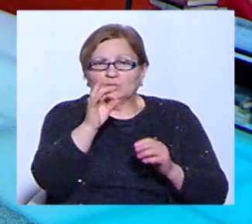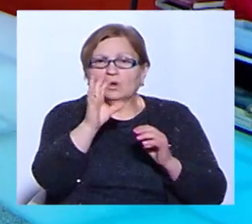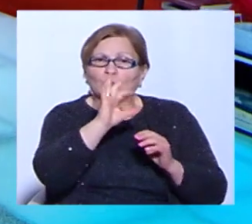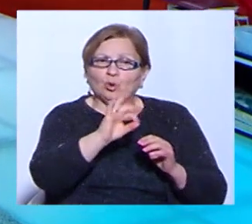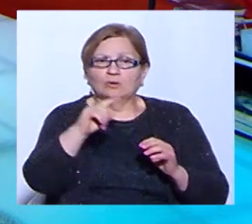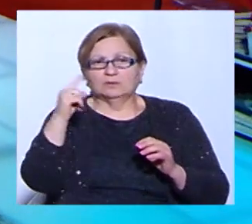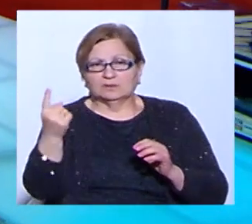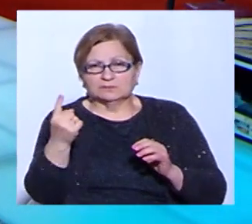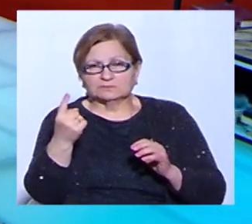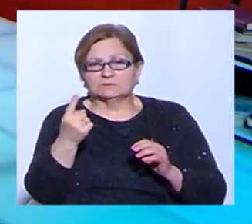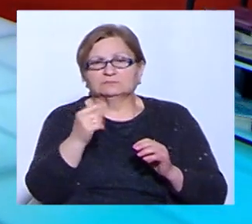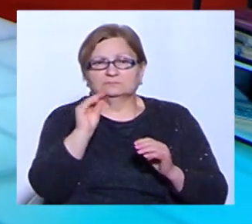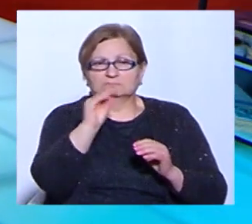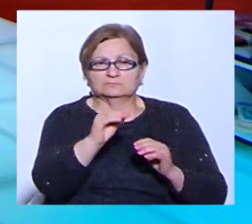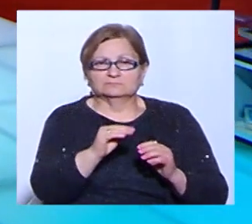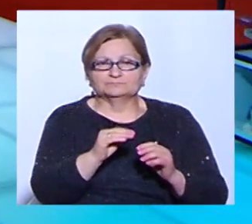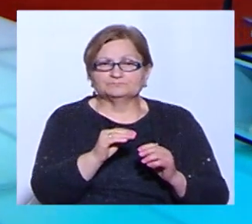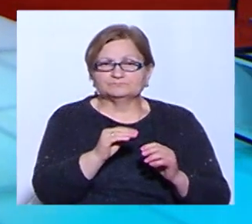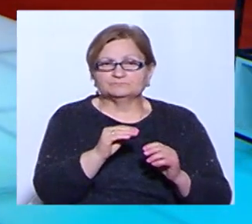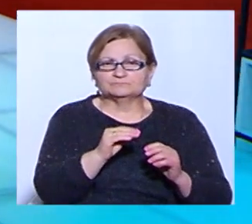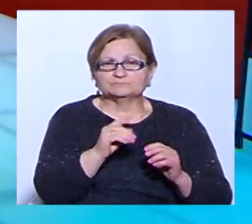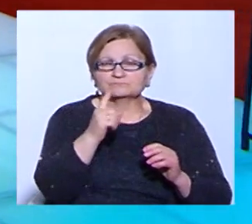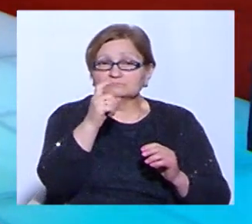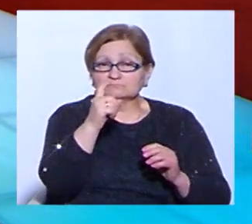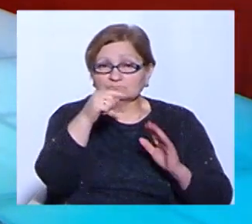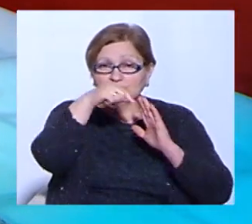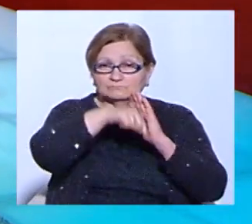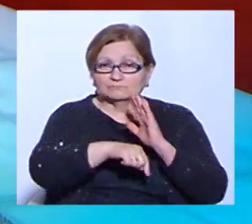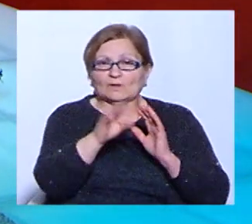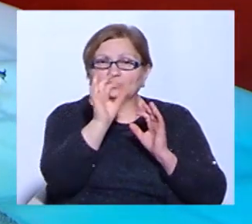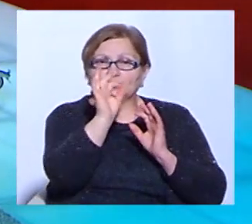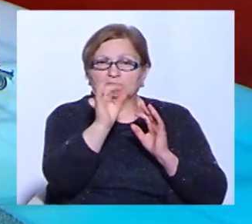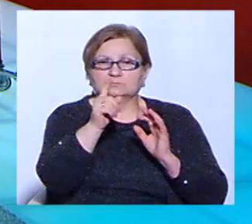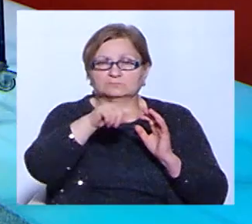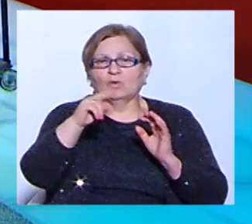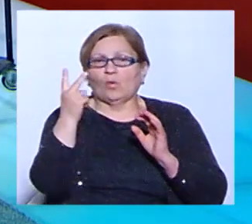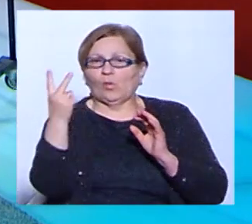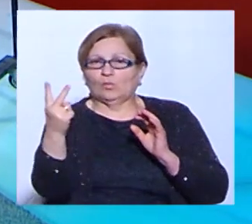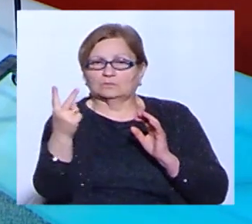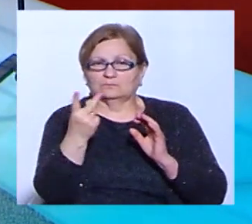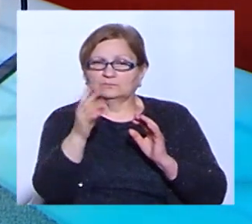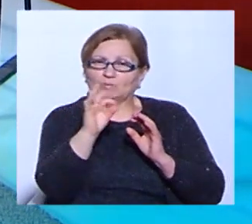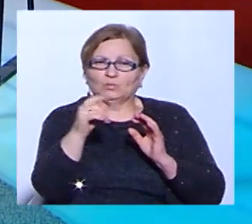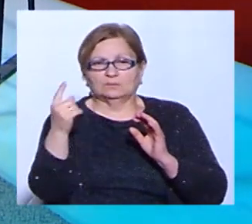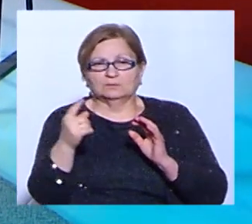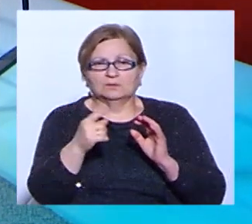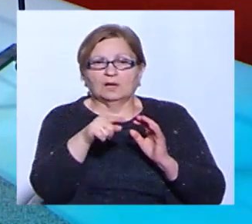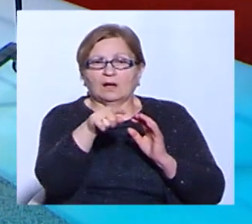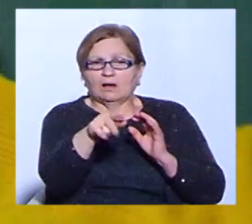0.01, ანუ მძიმის შემდეგ არის 2, უკაცრავად 100 როცა არის მნიშვნელში, მძიმის შემდეგ არის 2 რიცხვი.